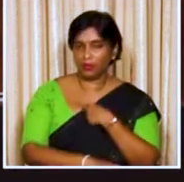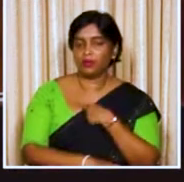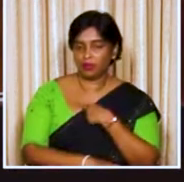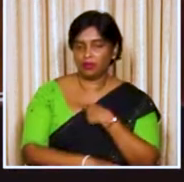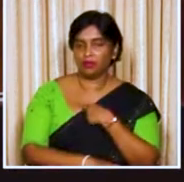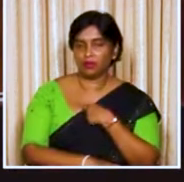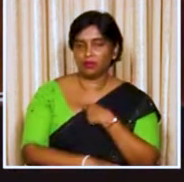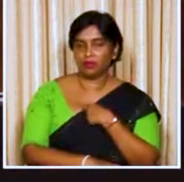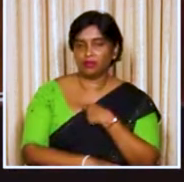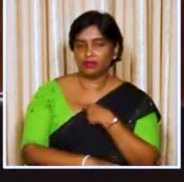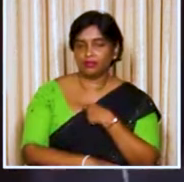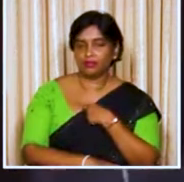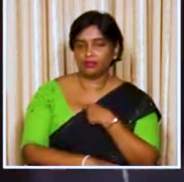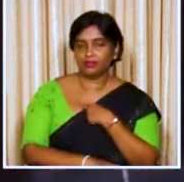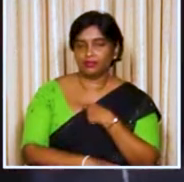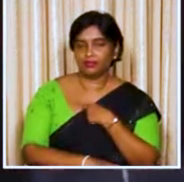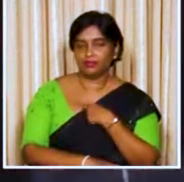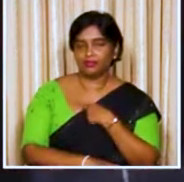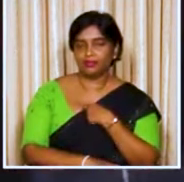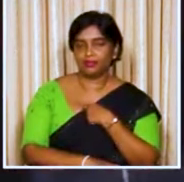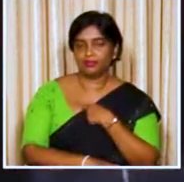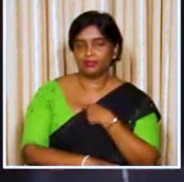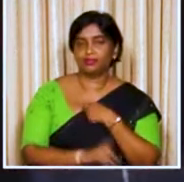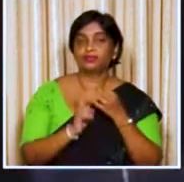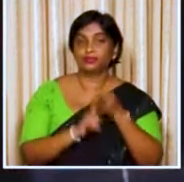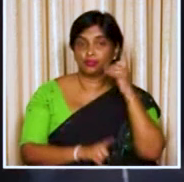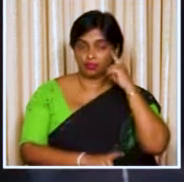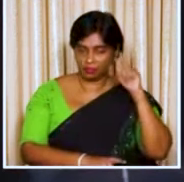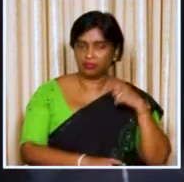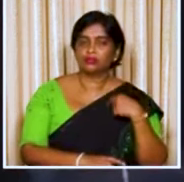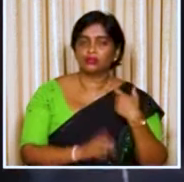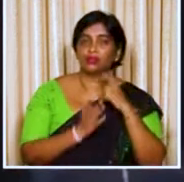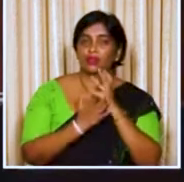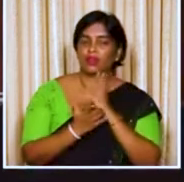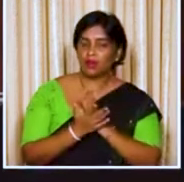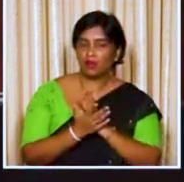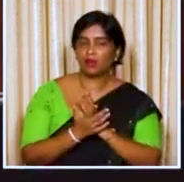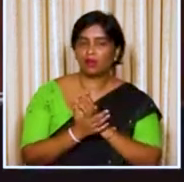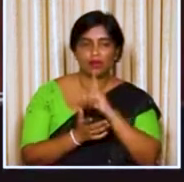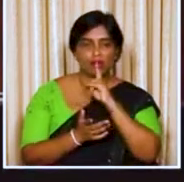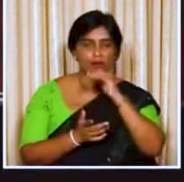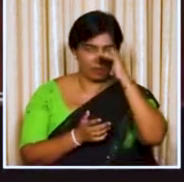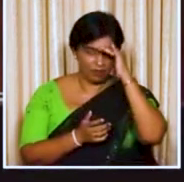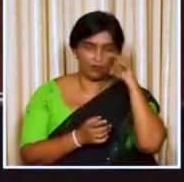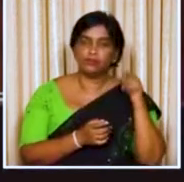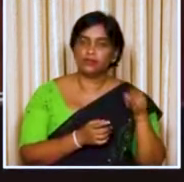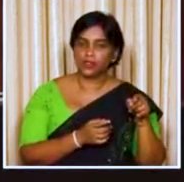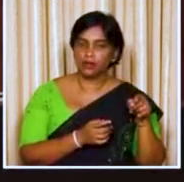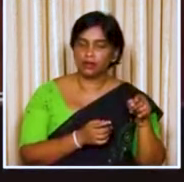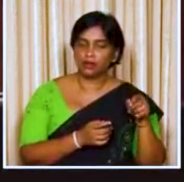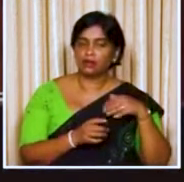කිව්වා නැහැ ඔබතුමා කියන්නේ ඒක ජනාධිපතිවරයා බොරයාගේ තීරණයක් කියලානේ. ඔව් අපේ ව්‍යවස්ථාදායක සභාවේ කතානායකතුමා ඒ